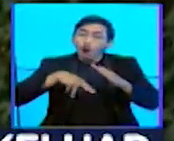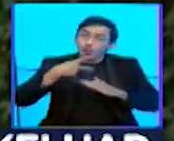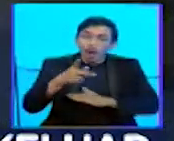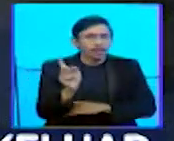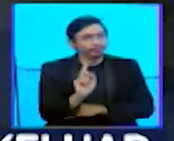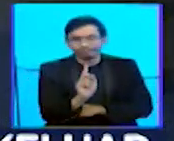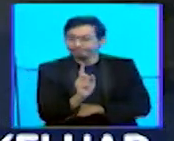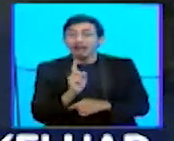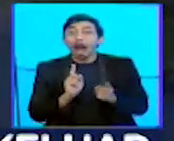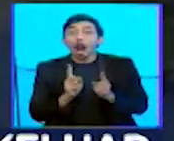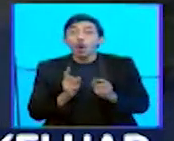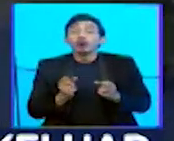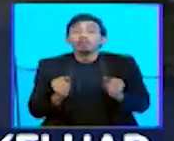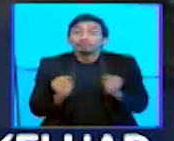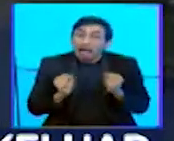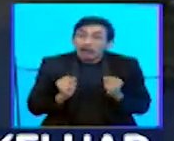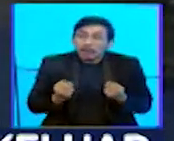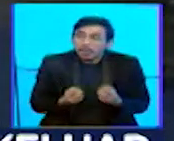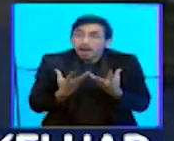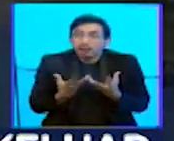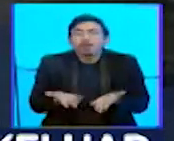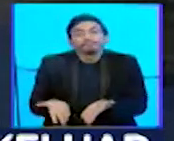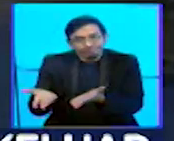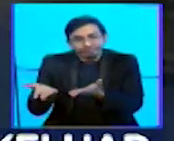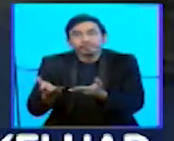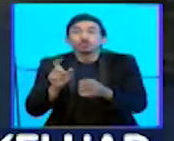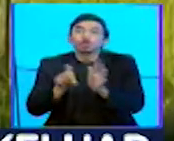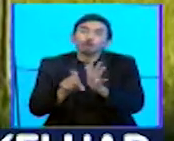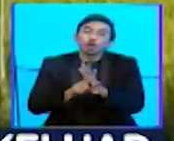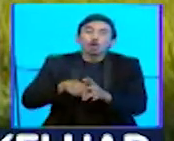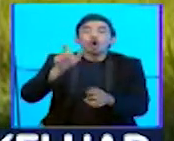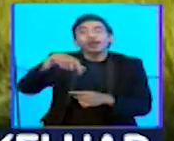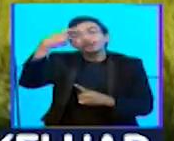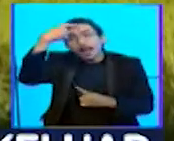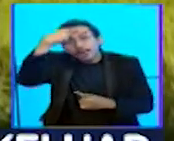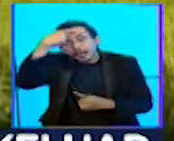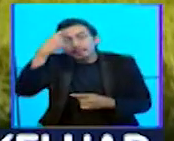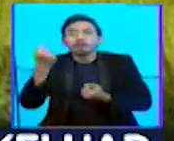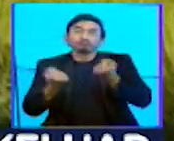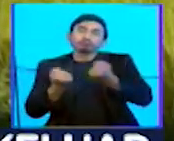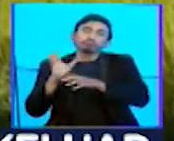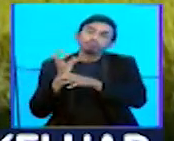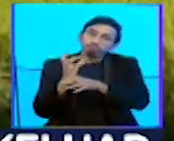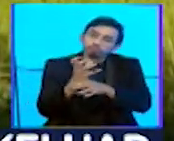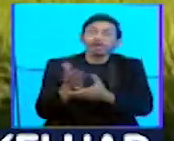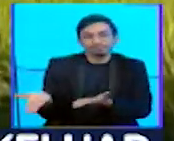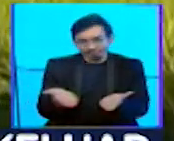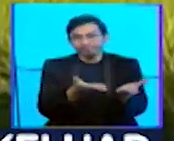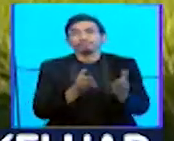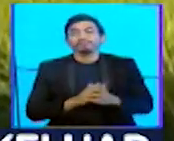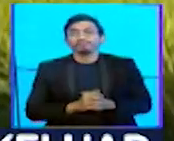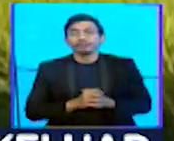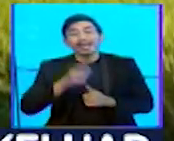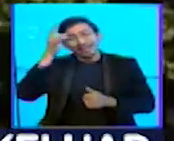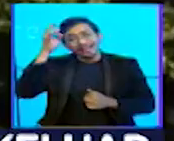yang diperbolehkan melintas, seperti mengantar orang sakit dan juga ambulans dalam menjalankan tugas medis. Di desa adat